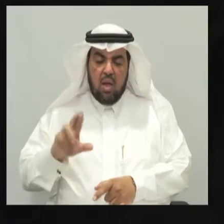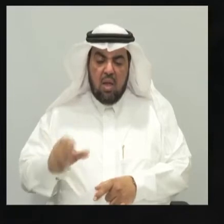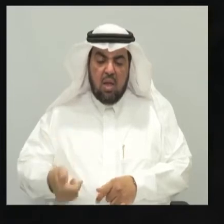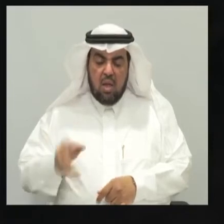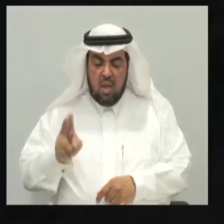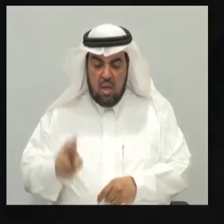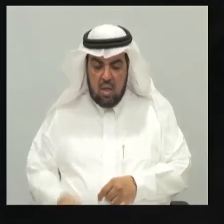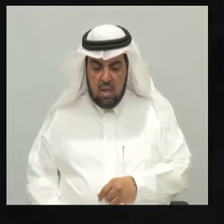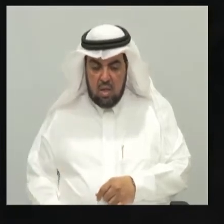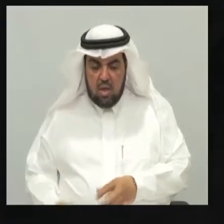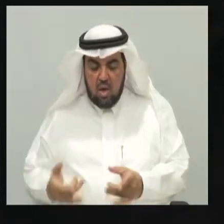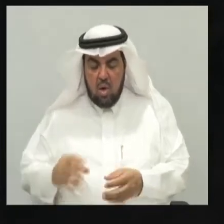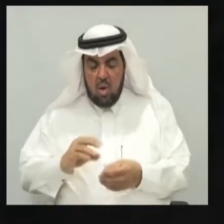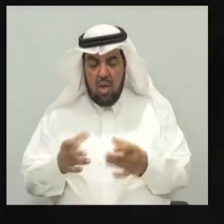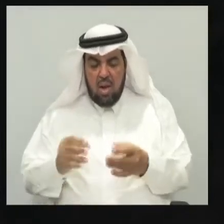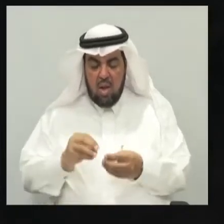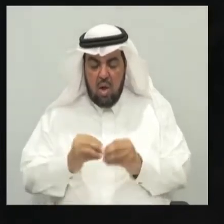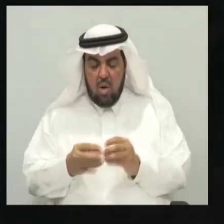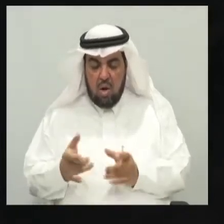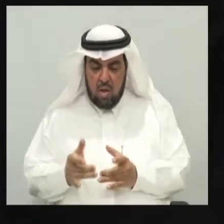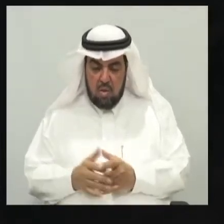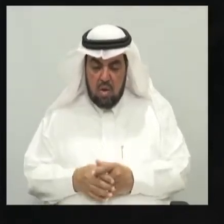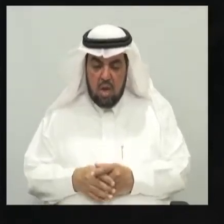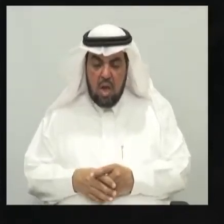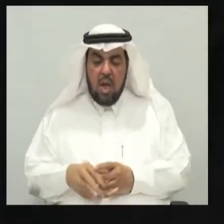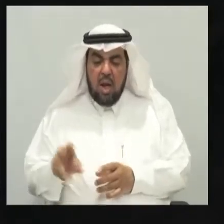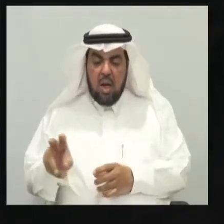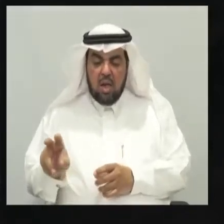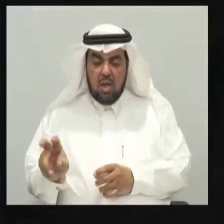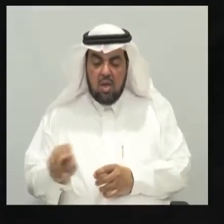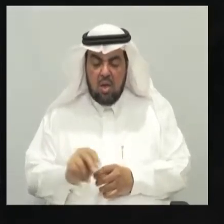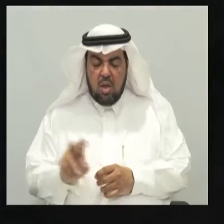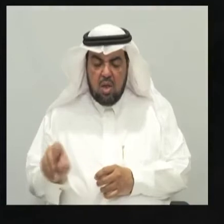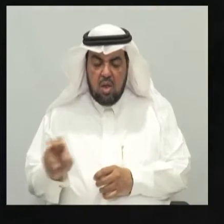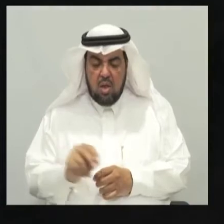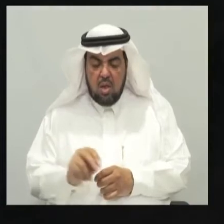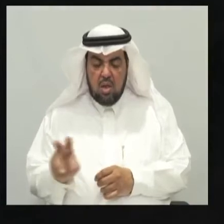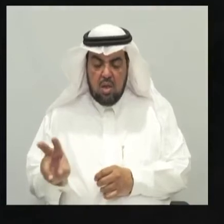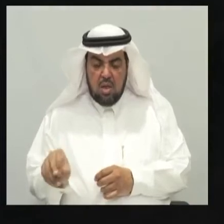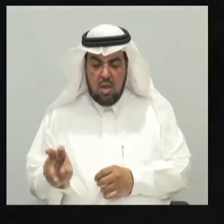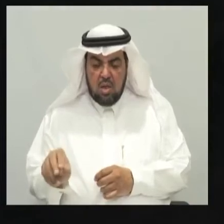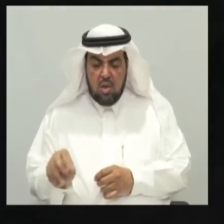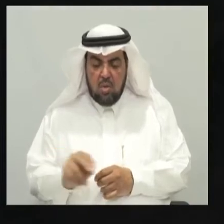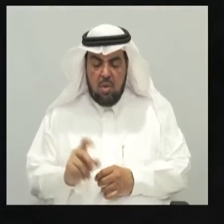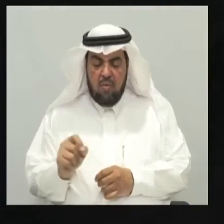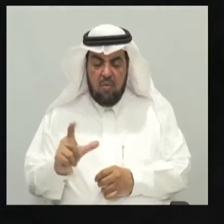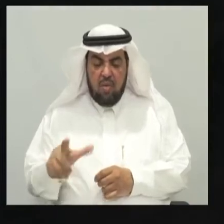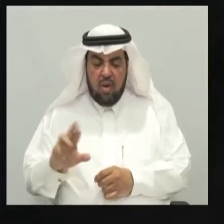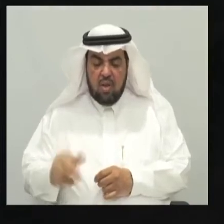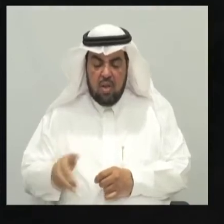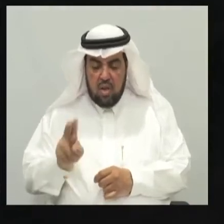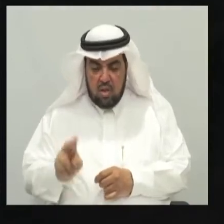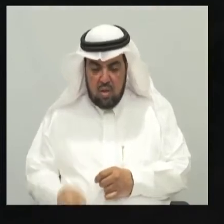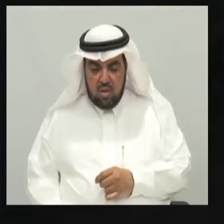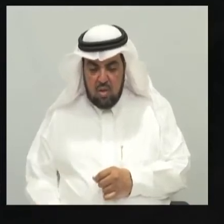فلز. وإذا وجدنا اللون الأخضر ماذا يعني لي هذه العناصر؟ يعني لي إن هذه العناصر شبه